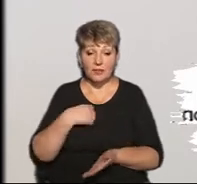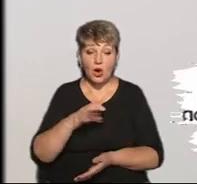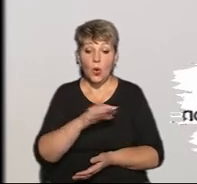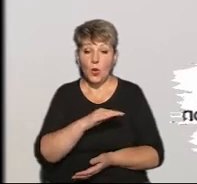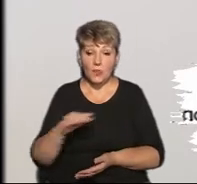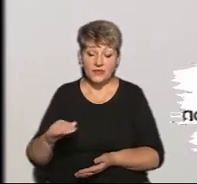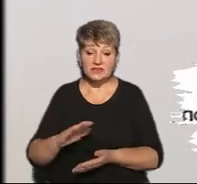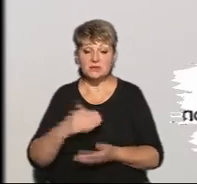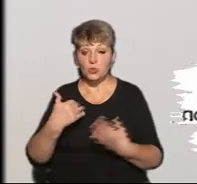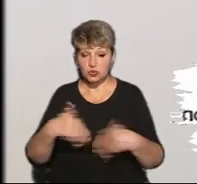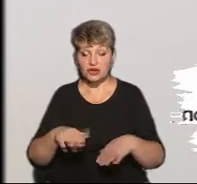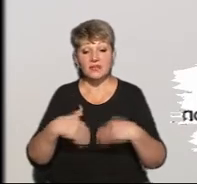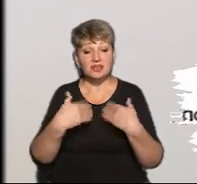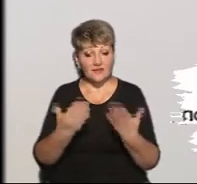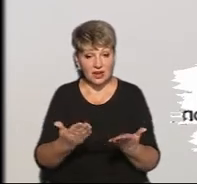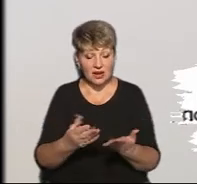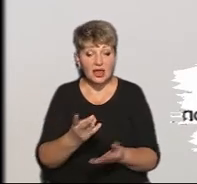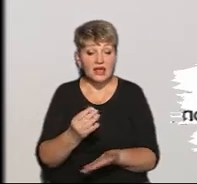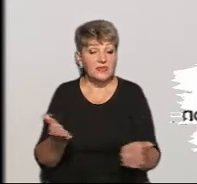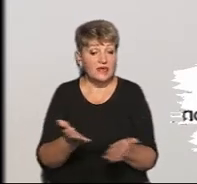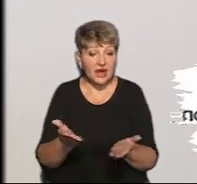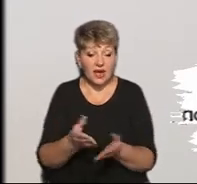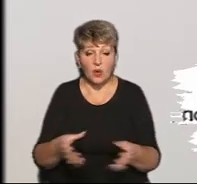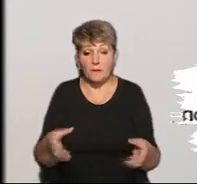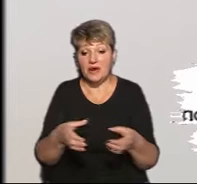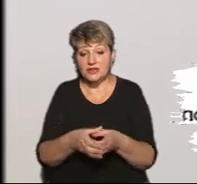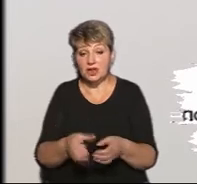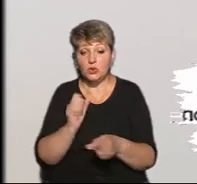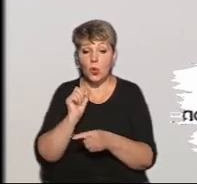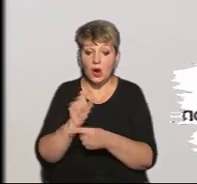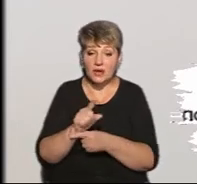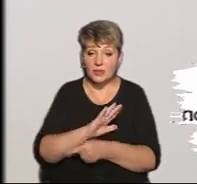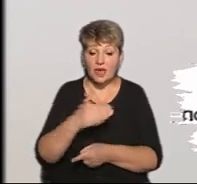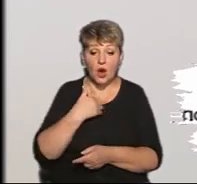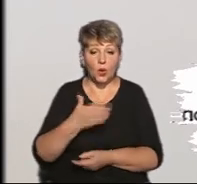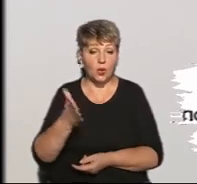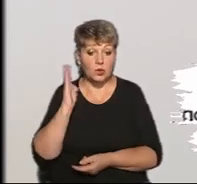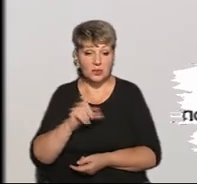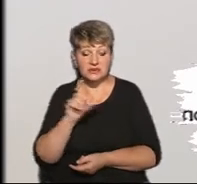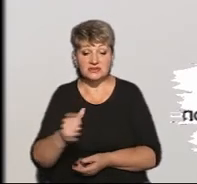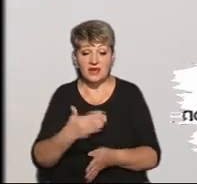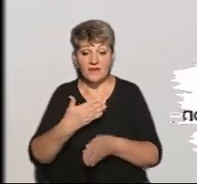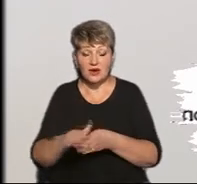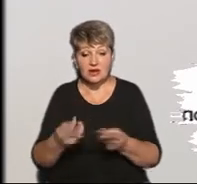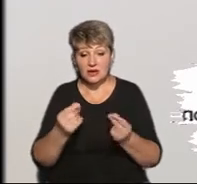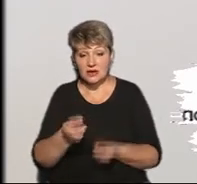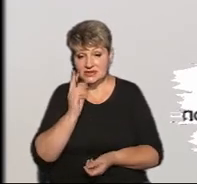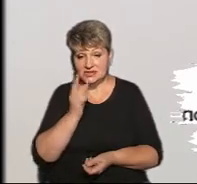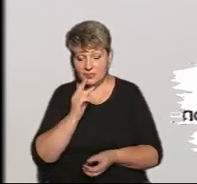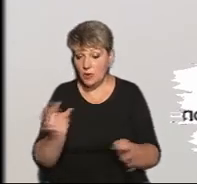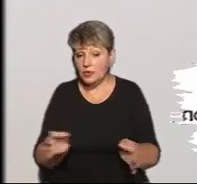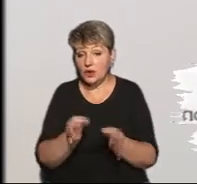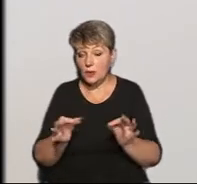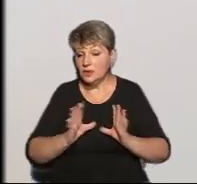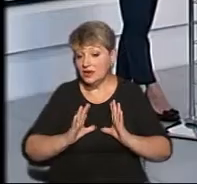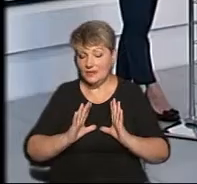вже давали з цього приводу. Ніякої партійної вказівки не голосувати за виділення коштів на зарплати ніколи не